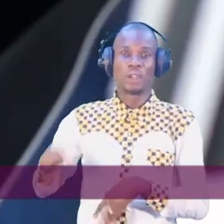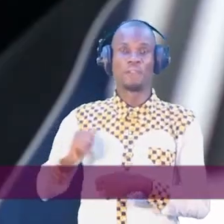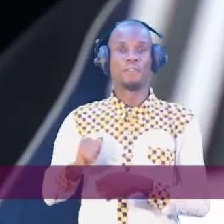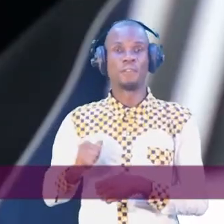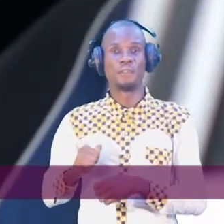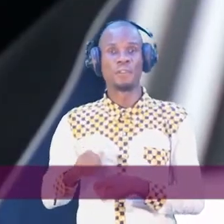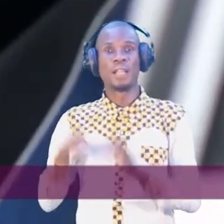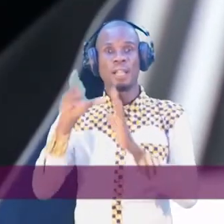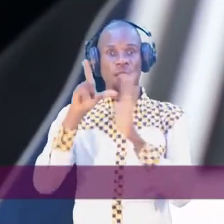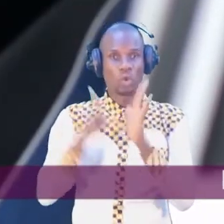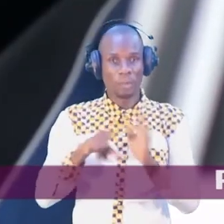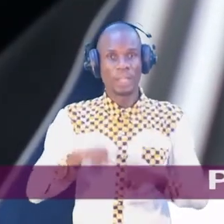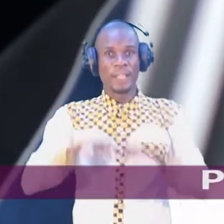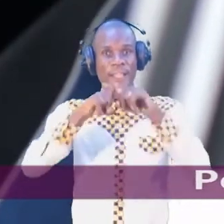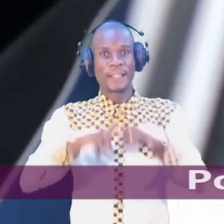na moninga